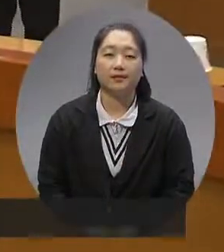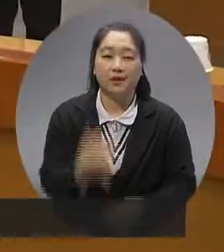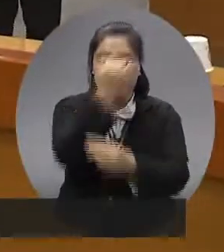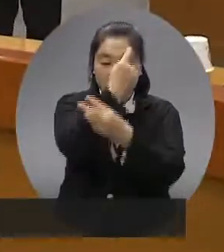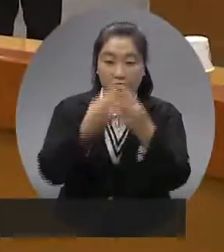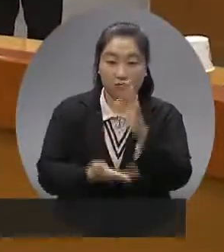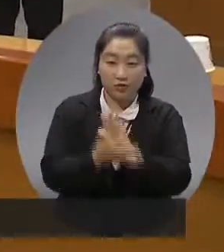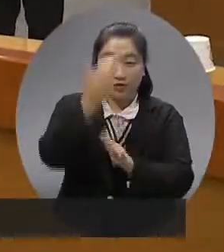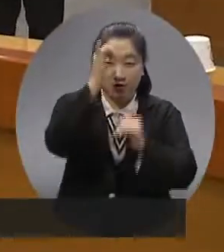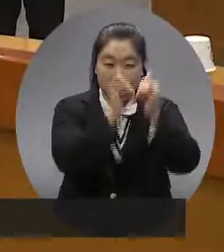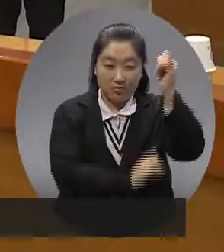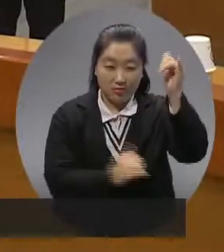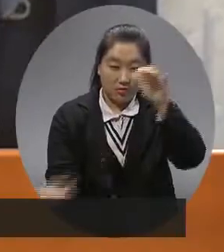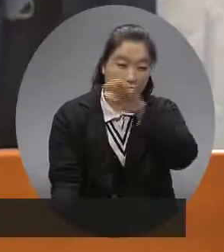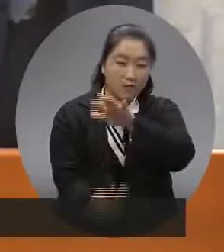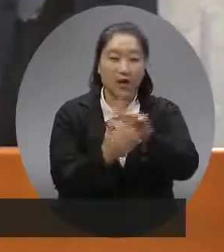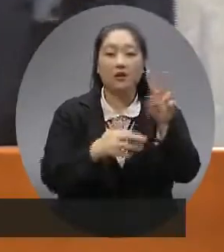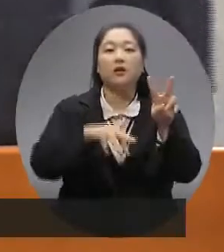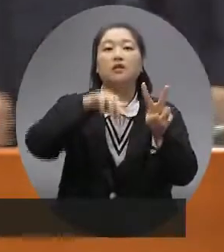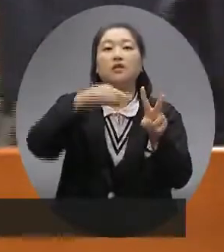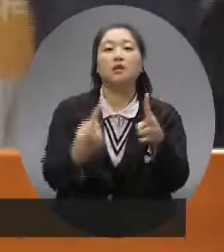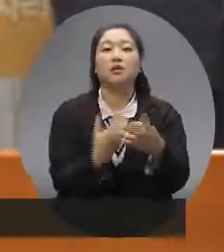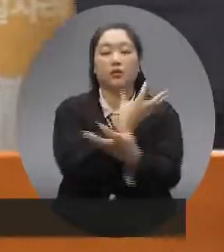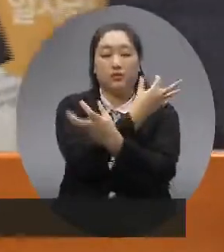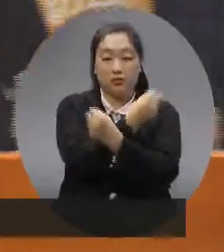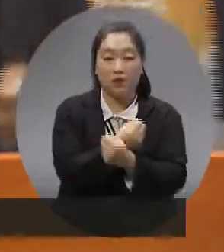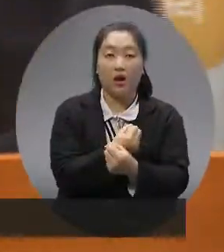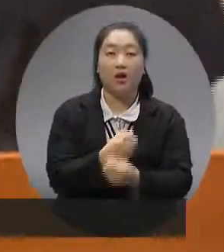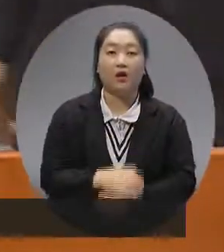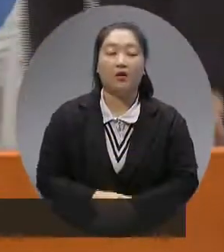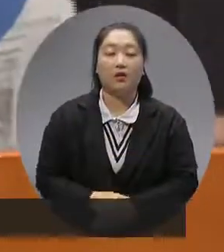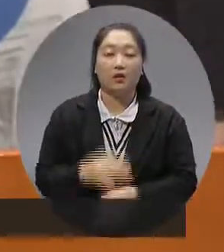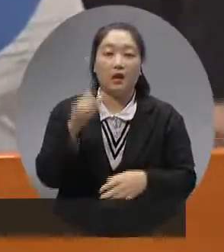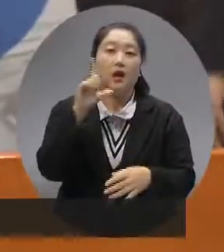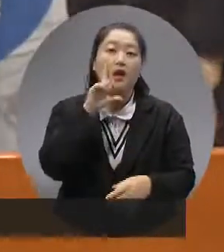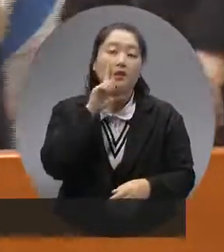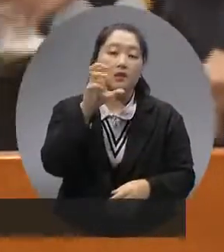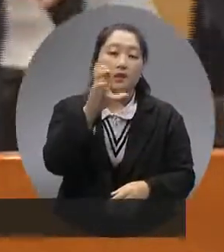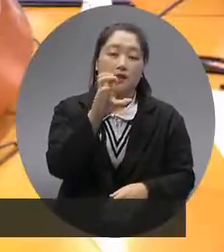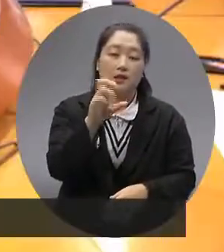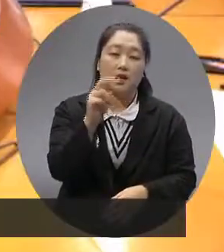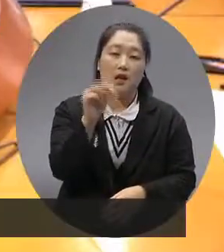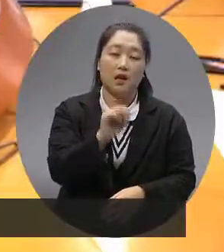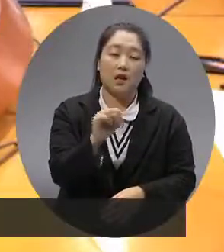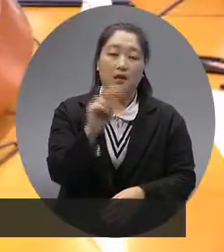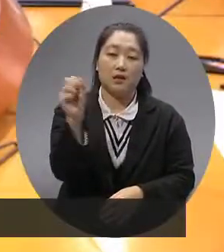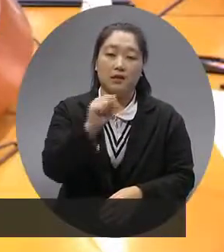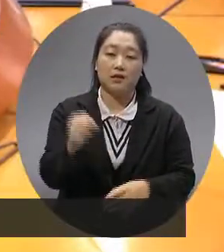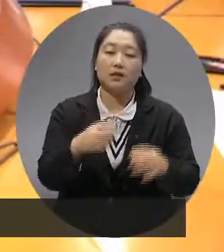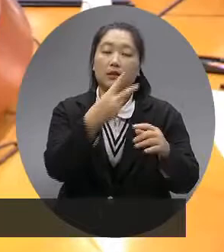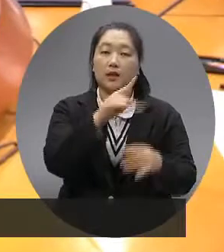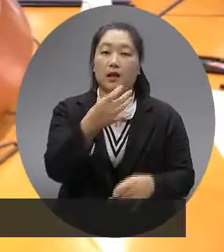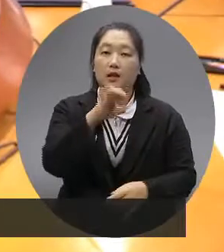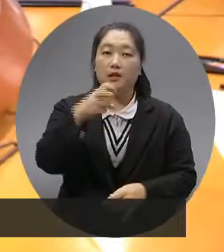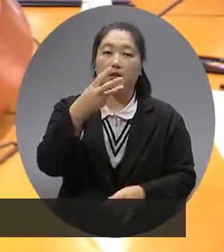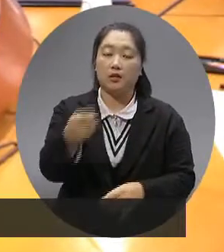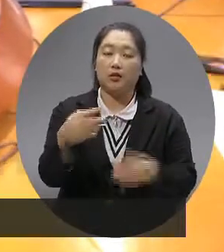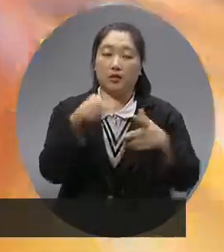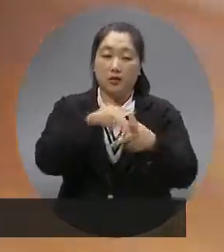충주시 역사상 최대 규모인 2조 원대의 투자 협약. LGCNS의 데이터 센터를 만드는